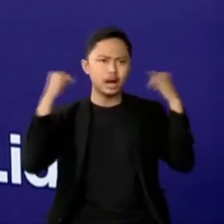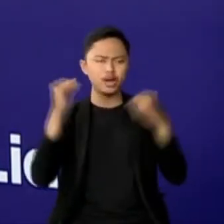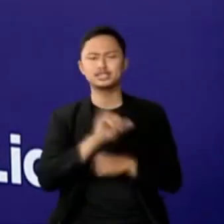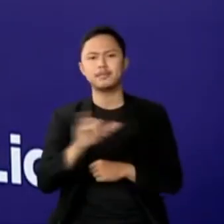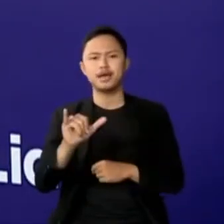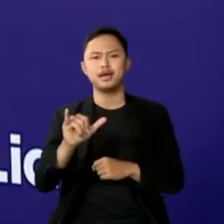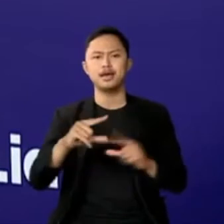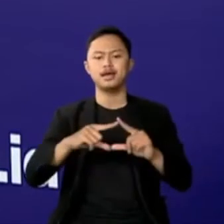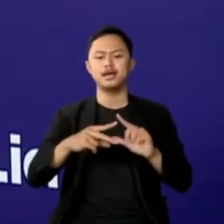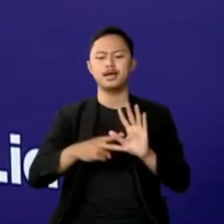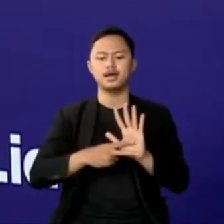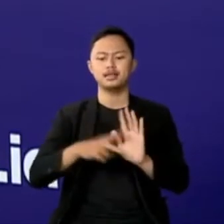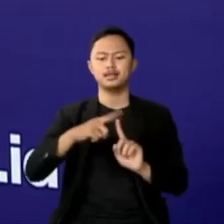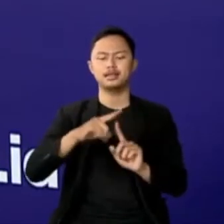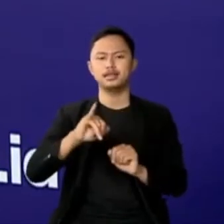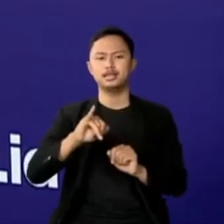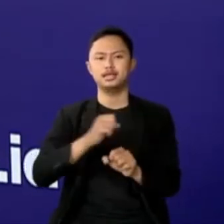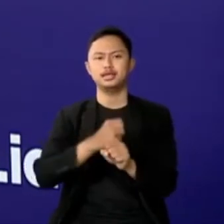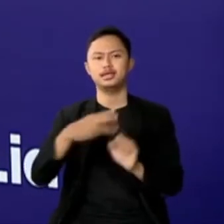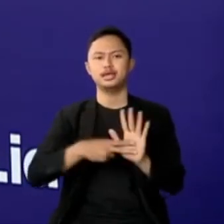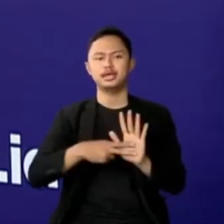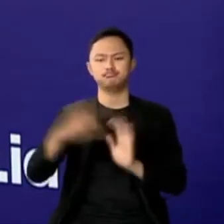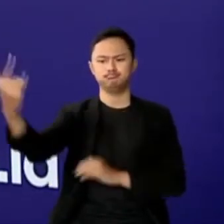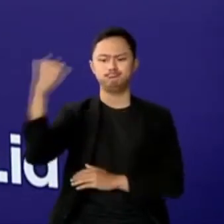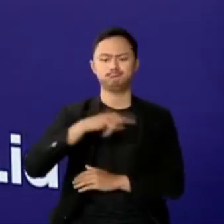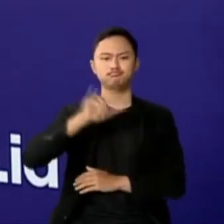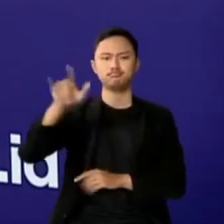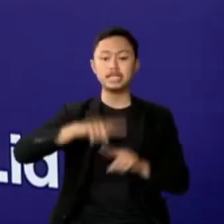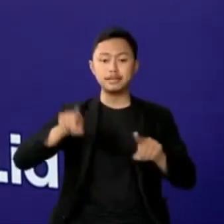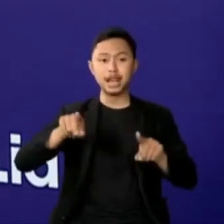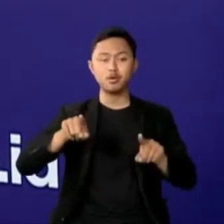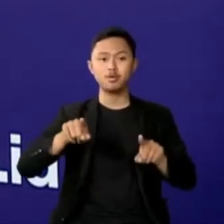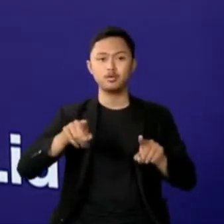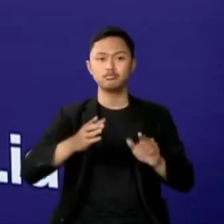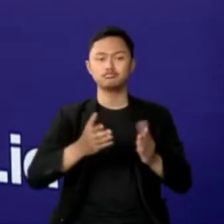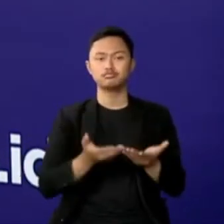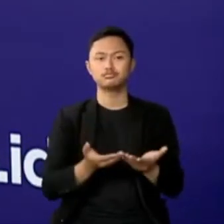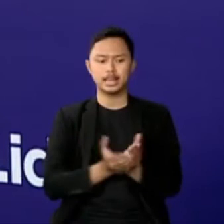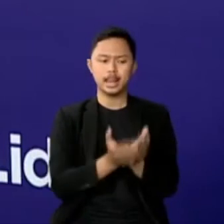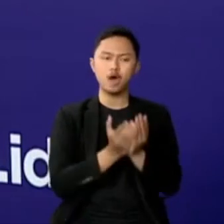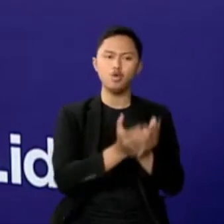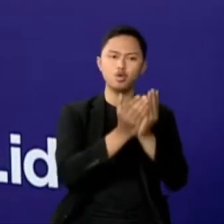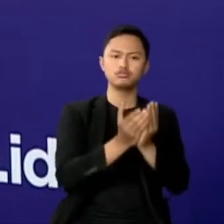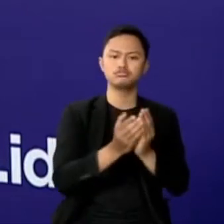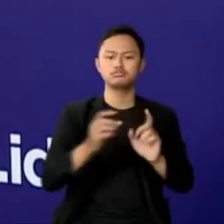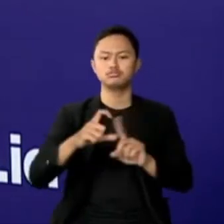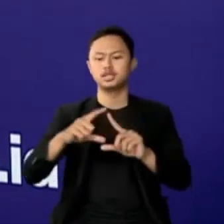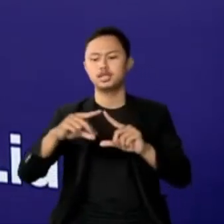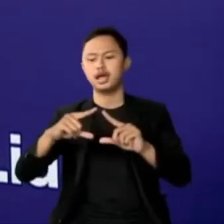nah ini sudah berlaku masih berlaku udara nah terkait darat dan laut